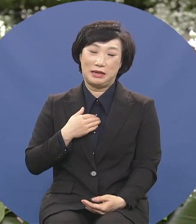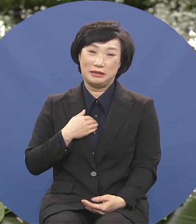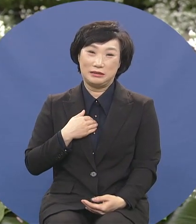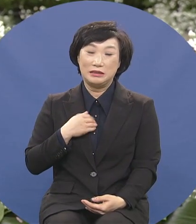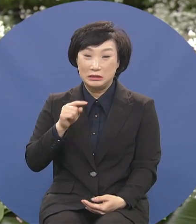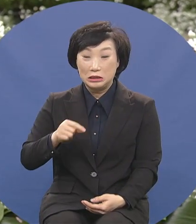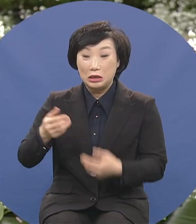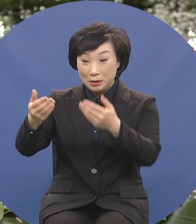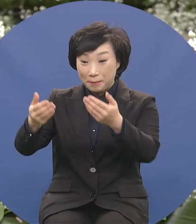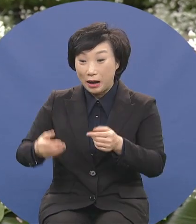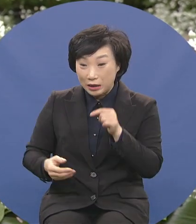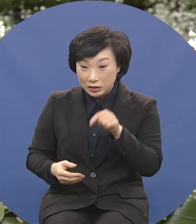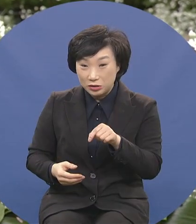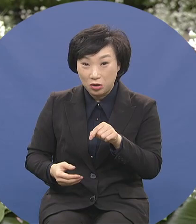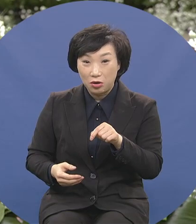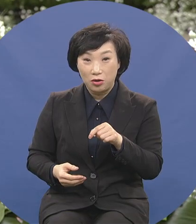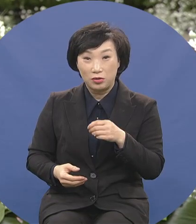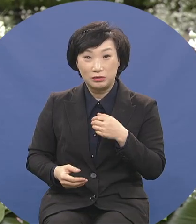그 받은 것을